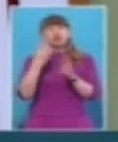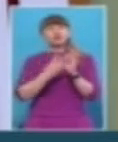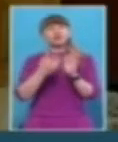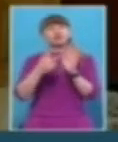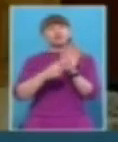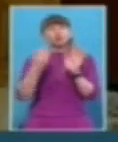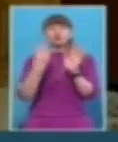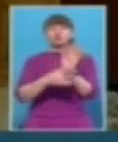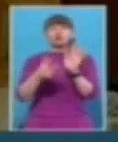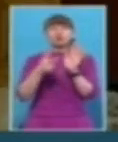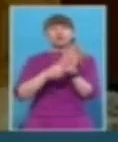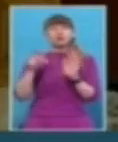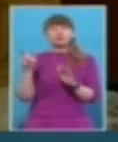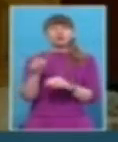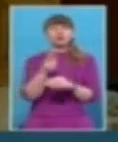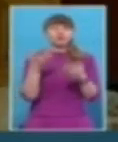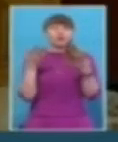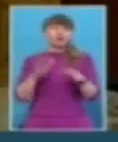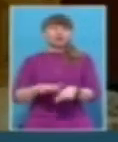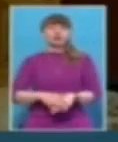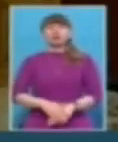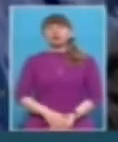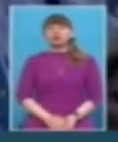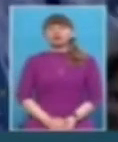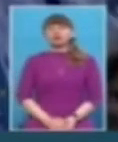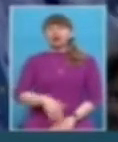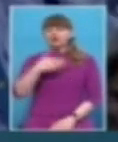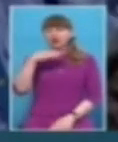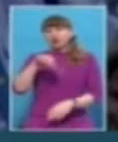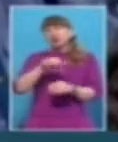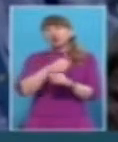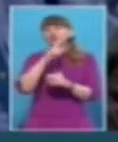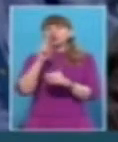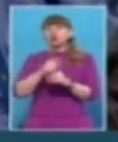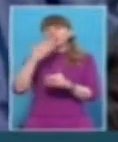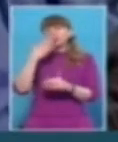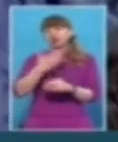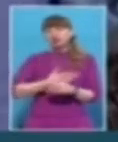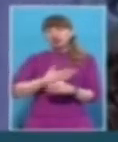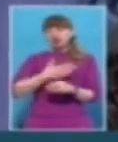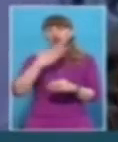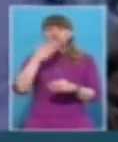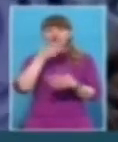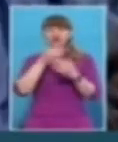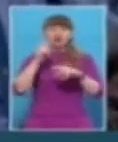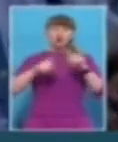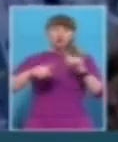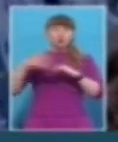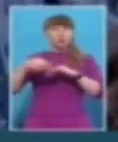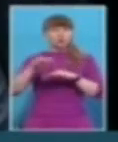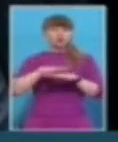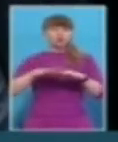из них возлагает большие надежды именно на молодежь. Говорят, главное, чтобы они были патриотами своей страны и оправдали возложенные на них